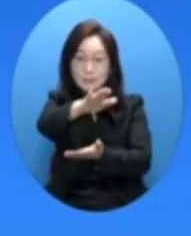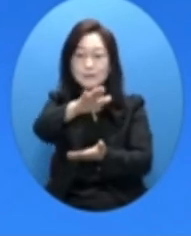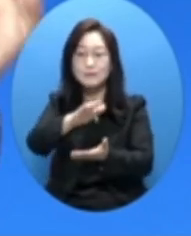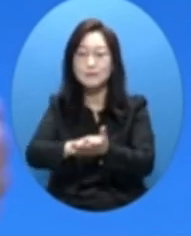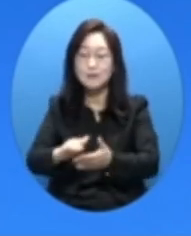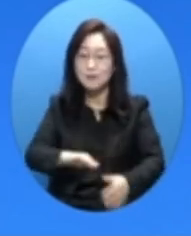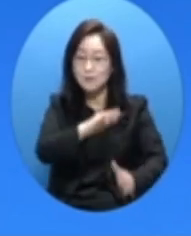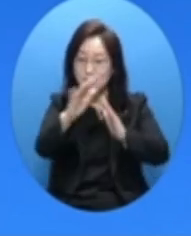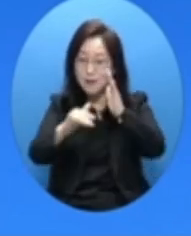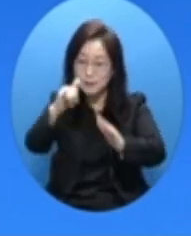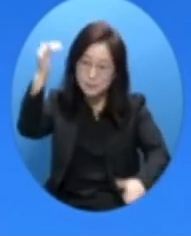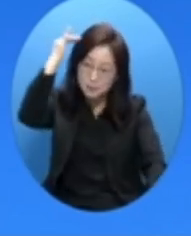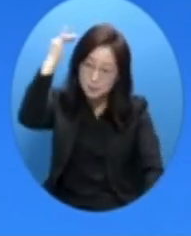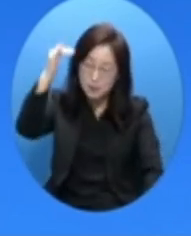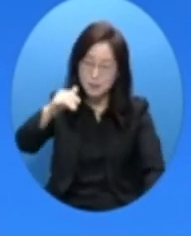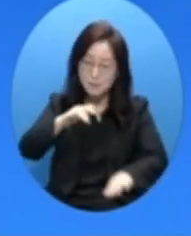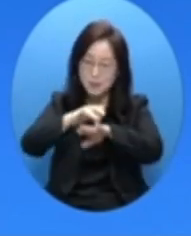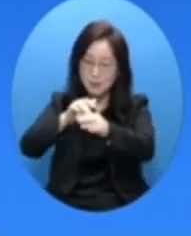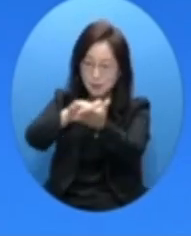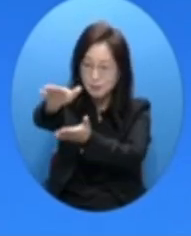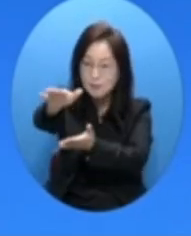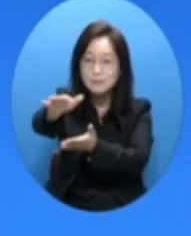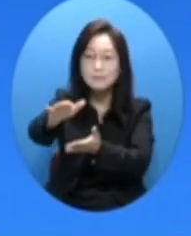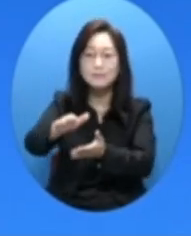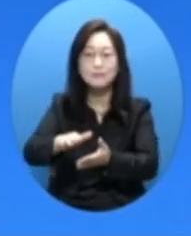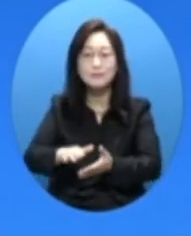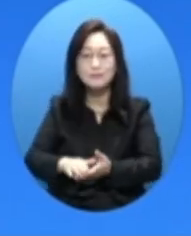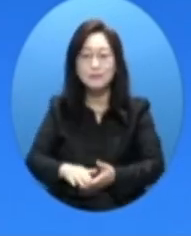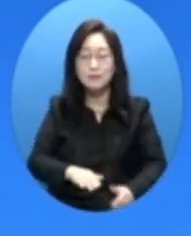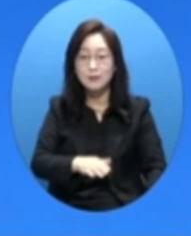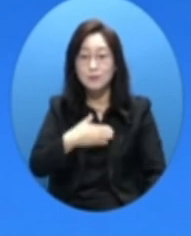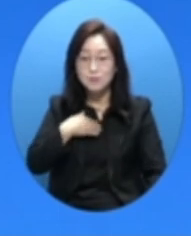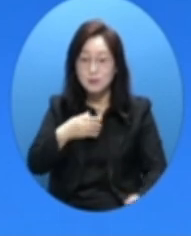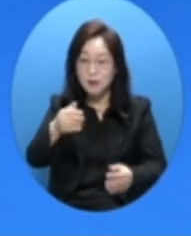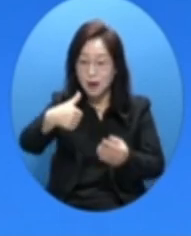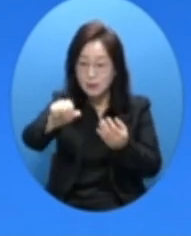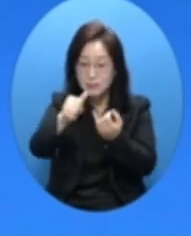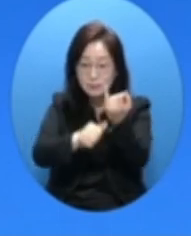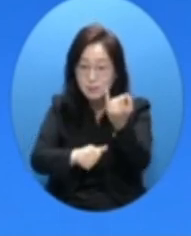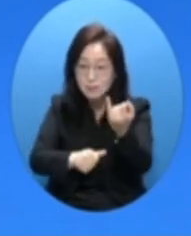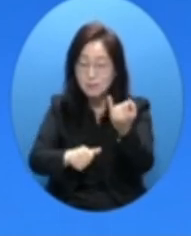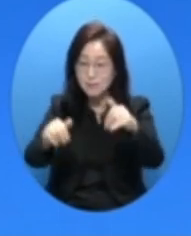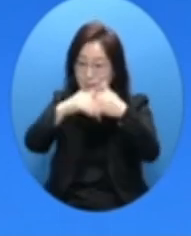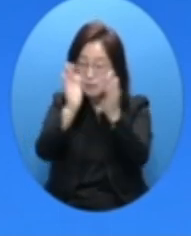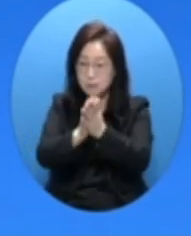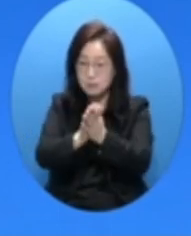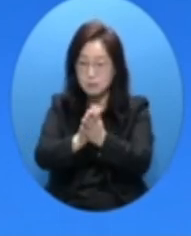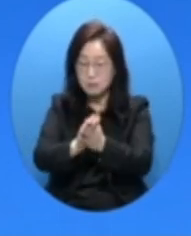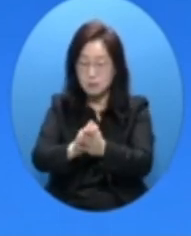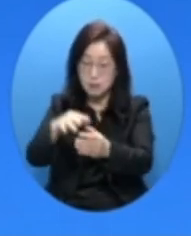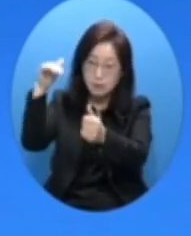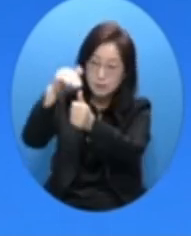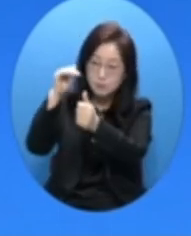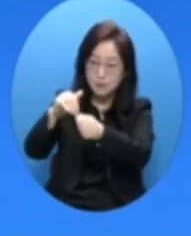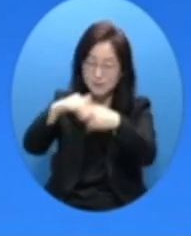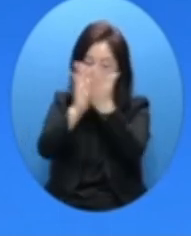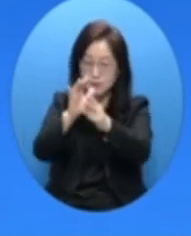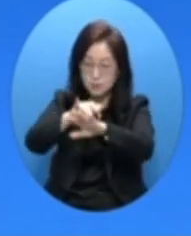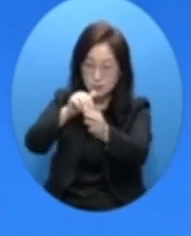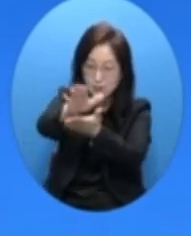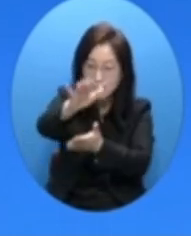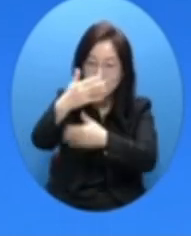우리 가정을 괴롭히는 우리 아들을 우리 딸을 괴롭히는 물러갈지어다 하나님의 은혜가